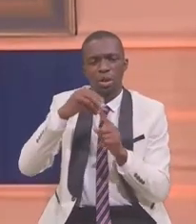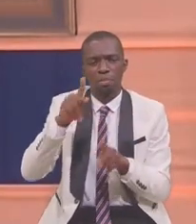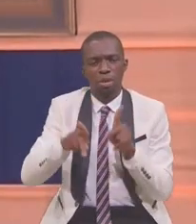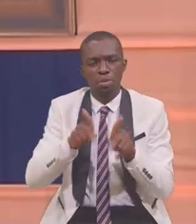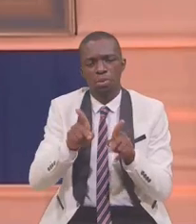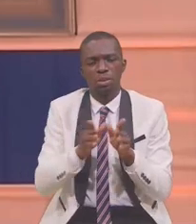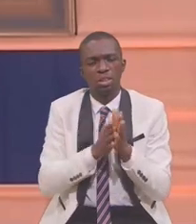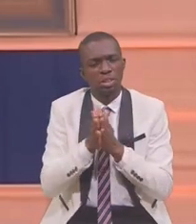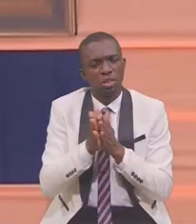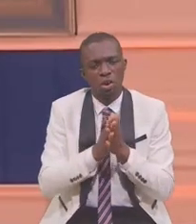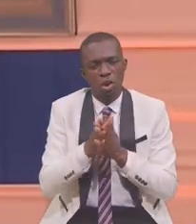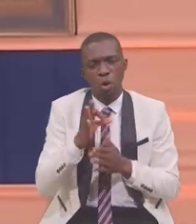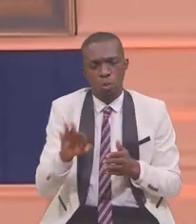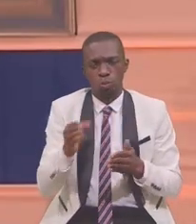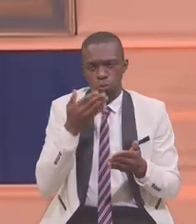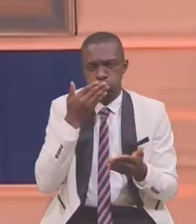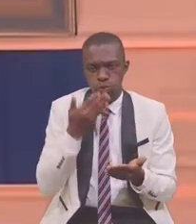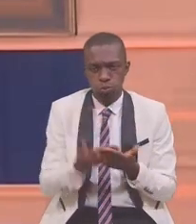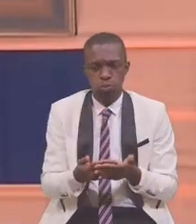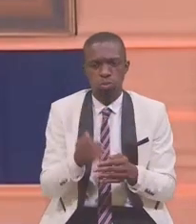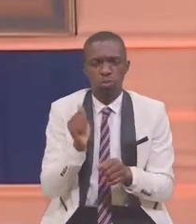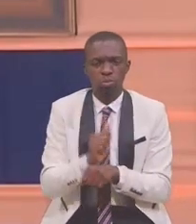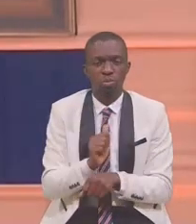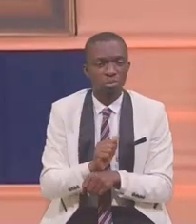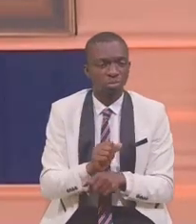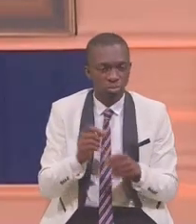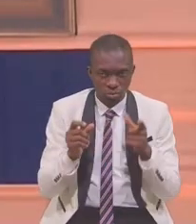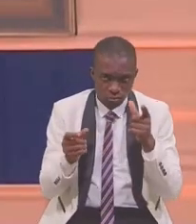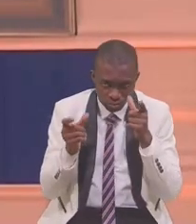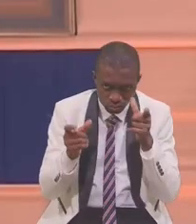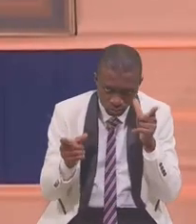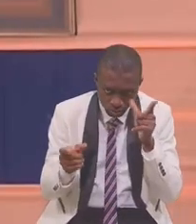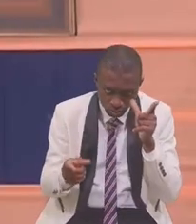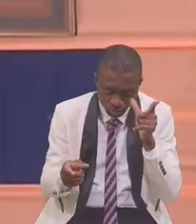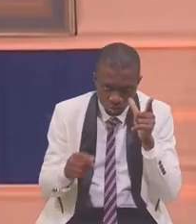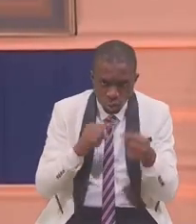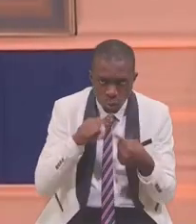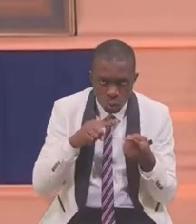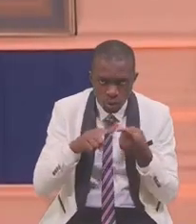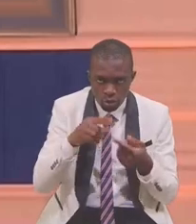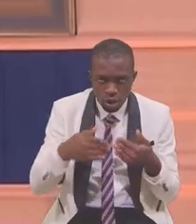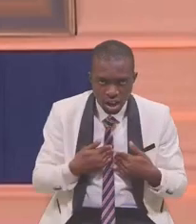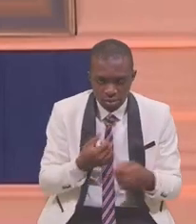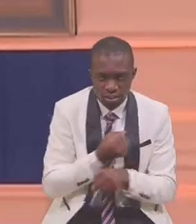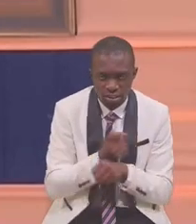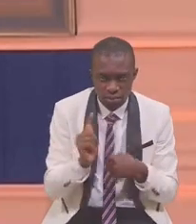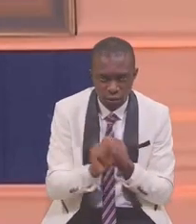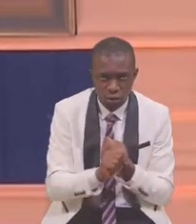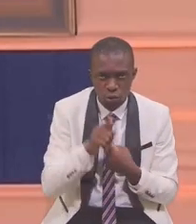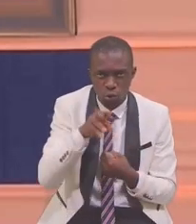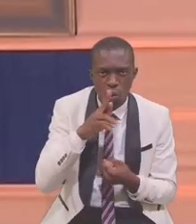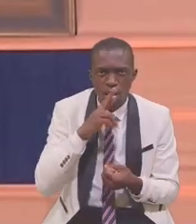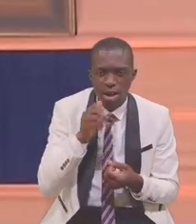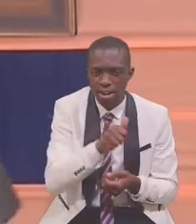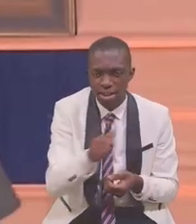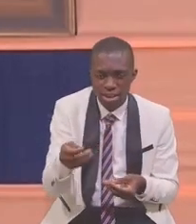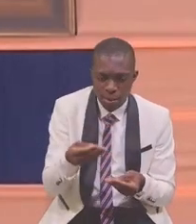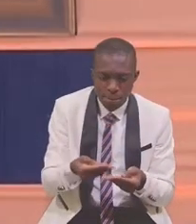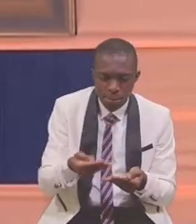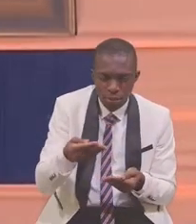salut, vous êtes une personne, une âme rachetée, pardonnée numéro 1. Maintenant,